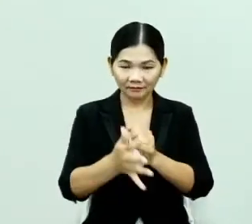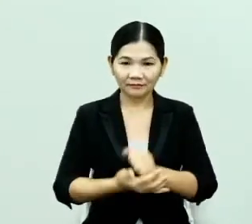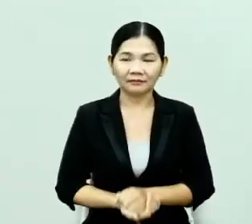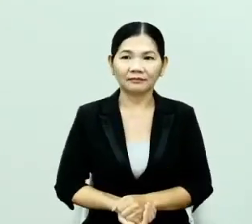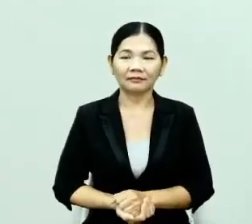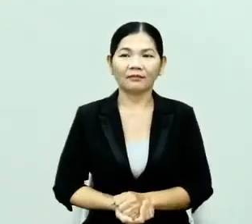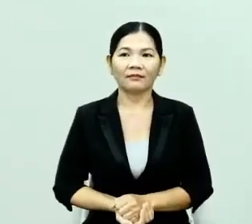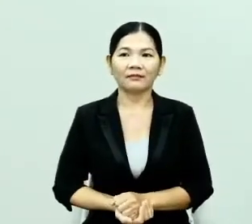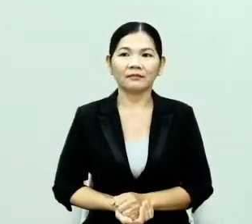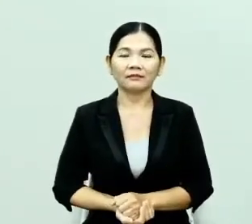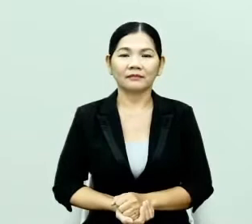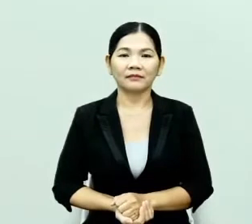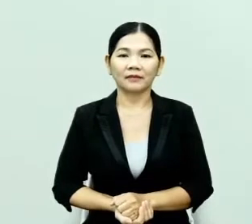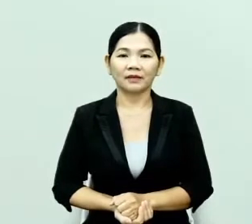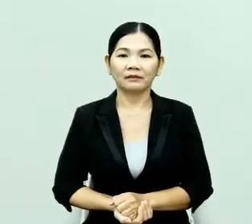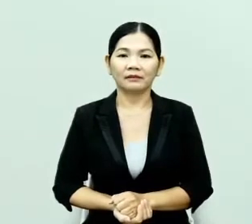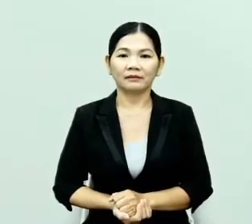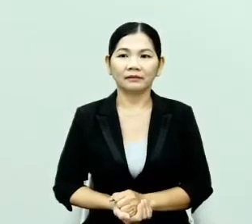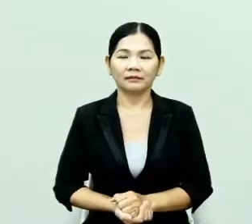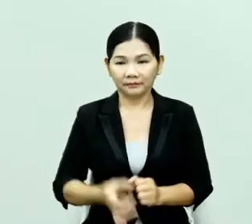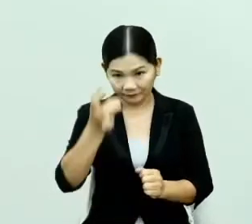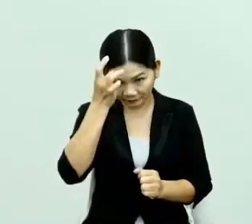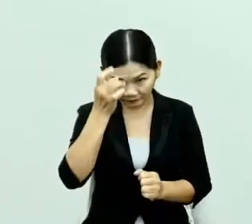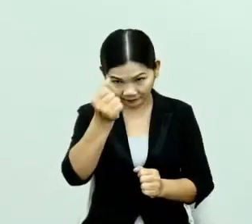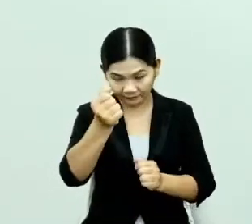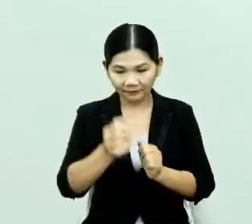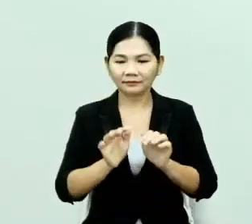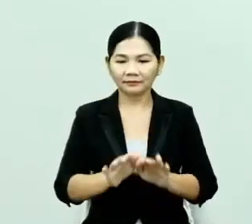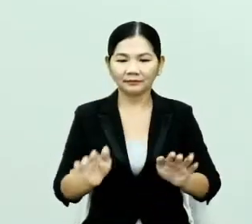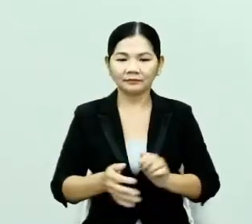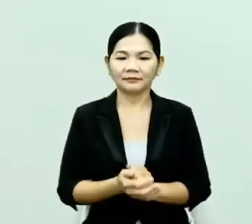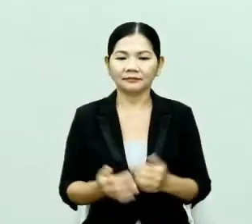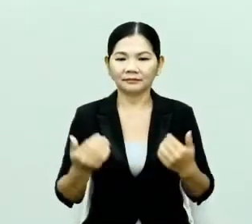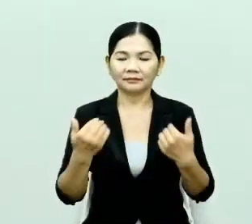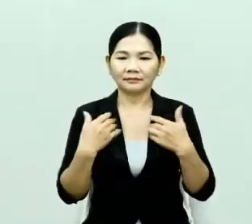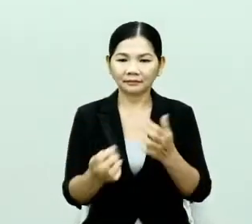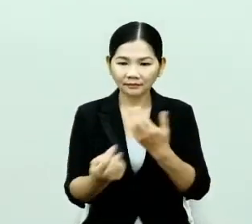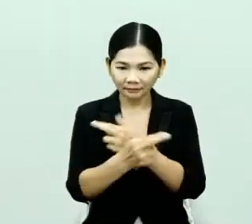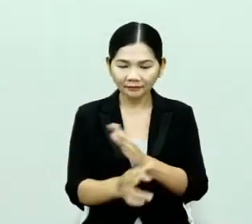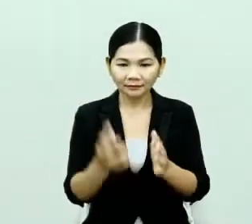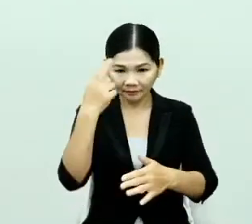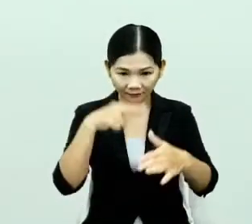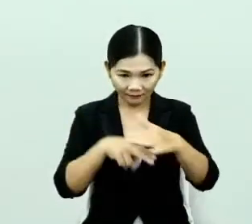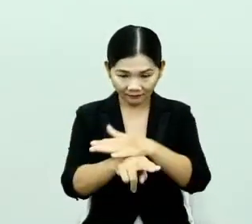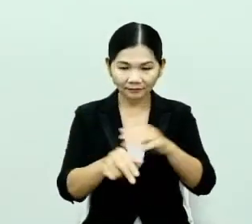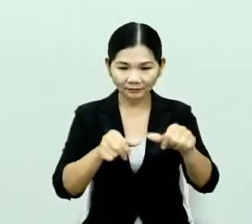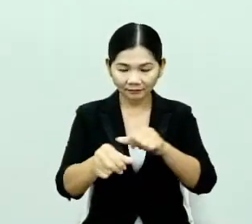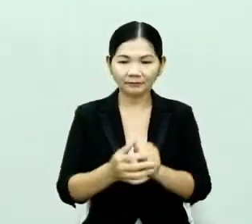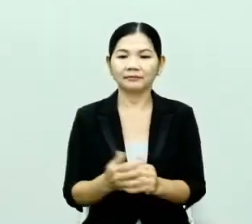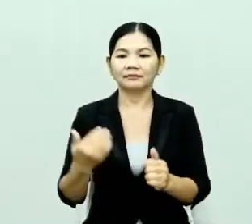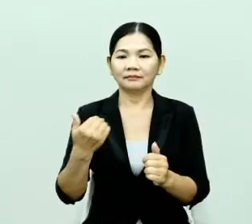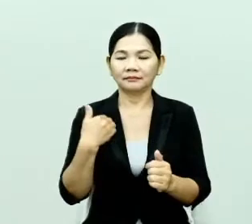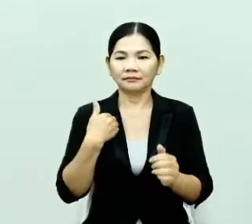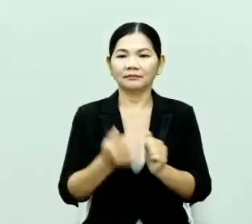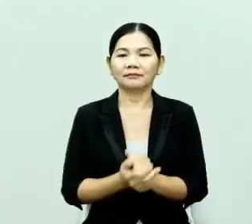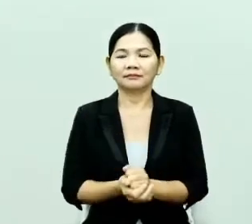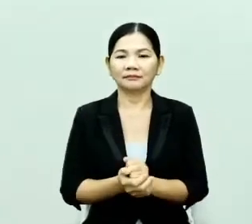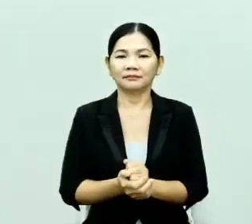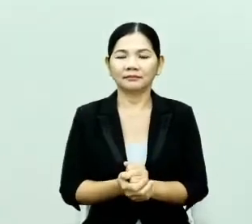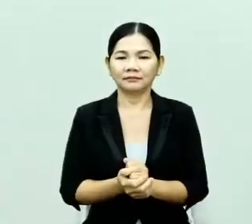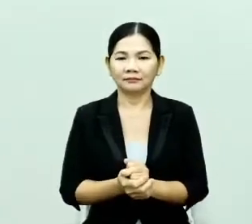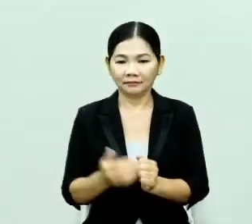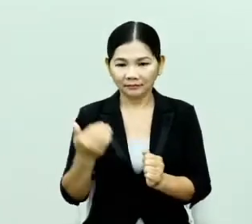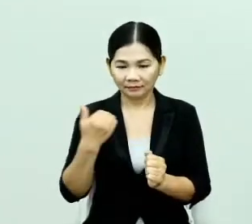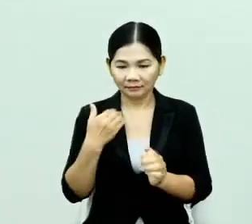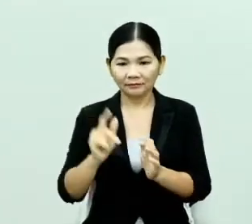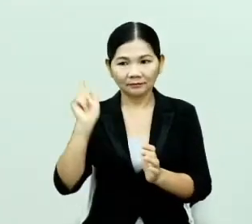មចាពូកែមែនតើកូនកូនរបស់អ្នកគ្រូឥឡូវកូនកូនត្រៀមទូទាយបន្តតើអ្នកគ្រូនឹងមានចាអ្ន